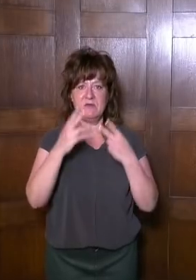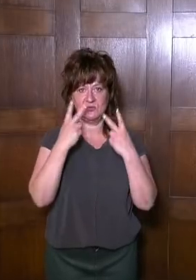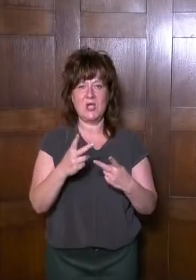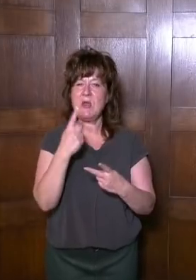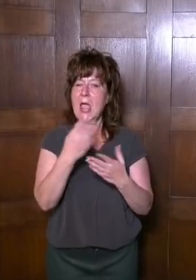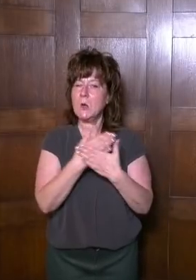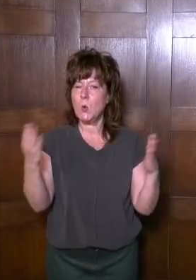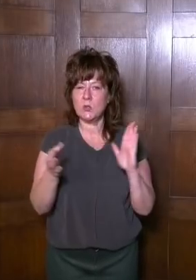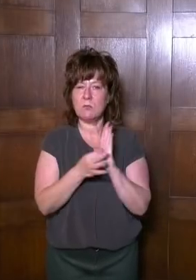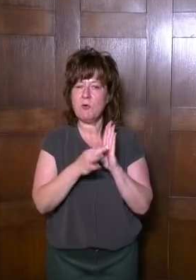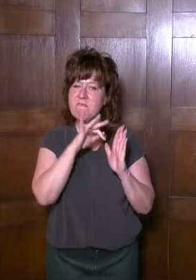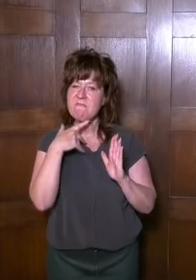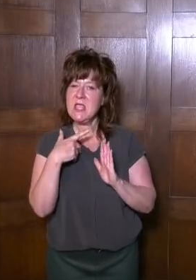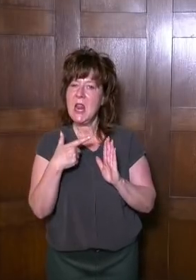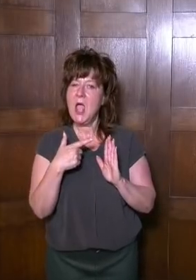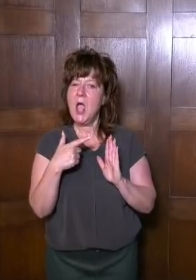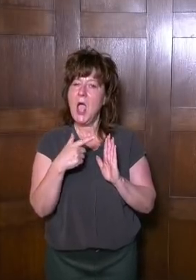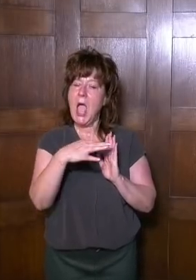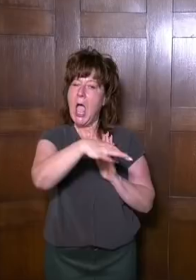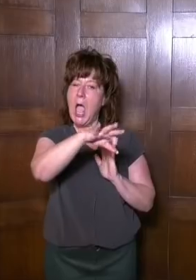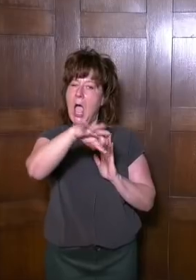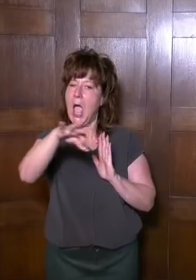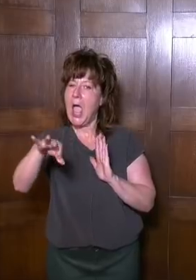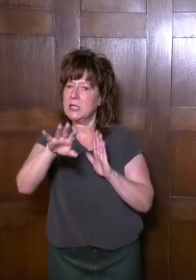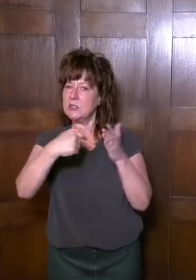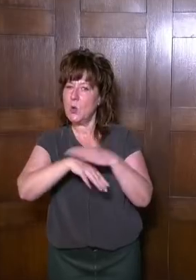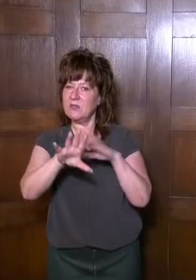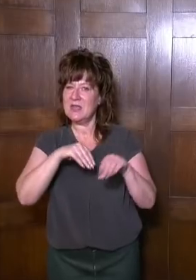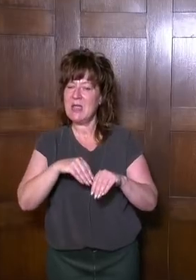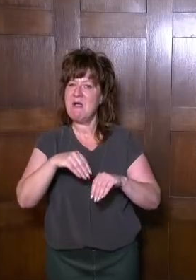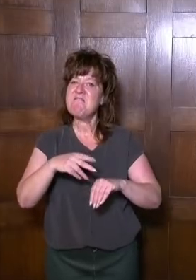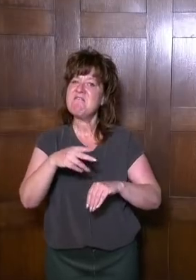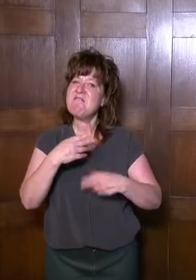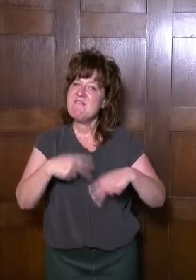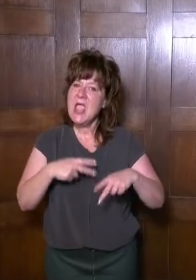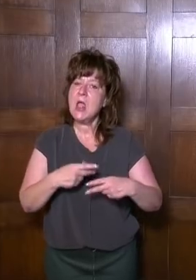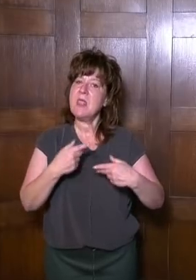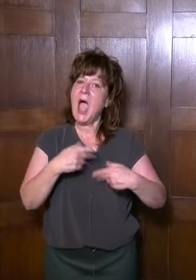der gerade für viele kleine Einzelunternehmen ist, diese fehlende Abrechnungsmöglichkeit